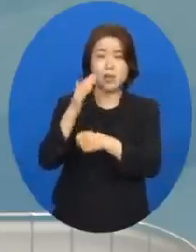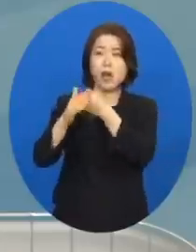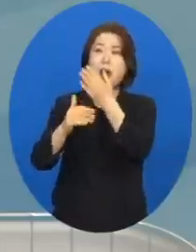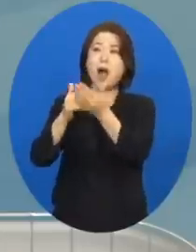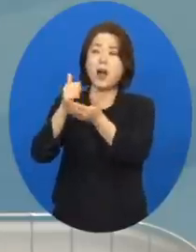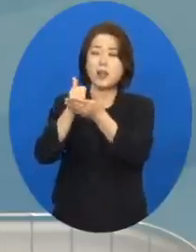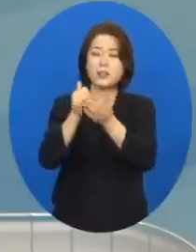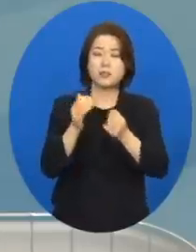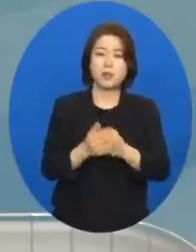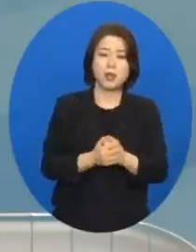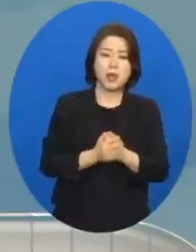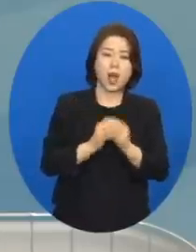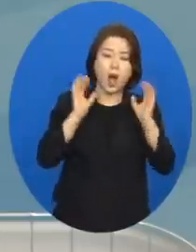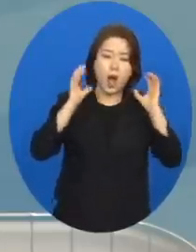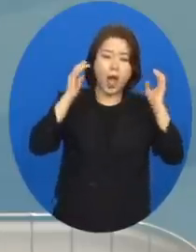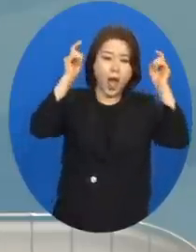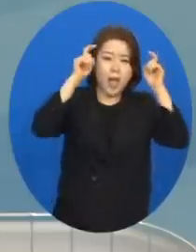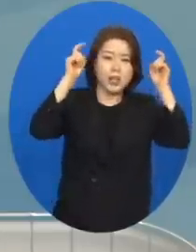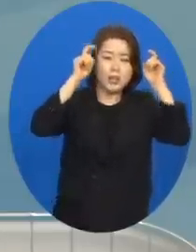어린 양이 되셨어요.